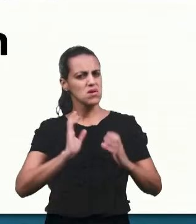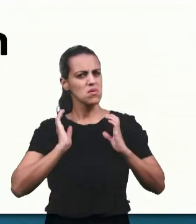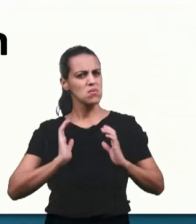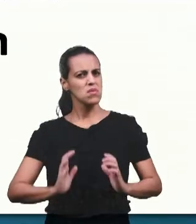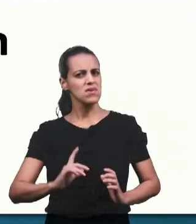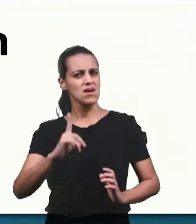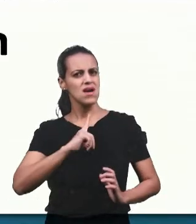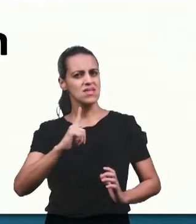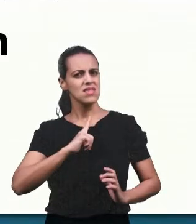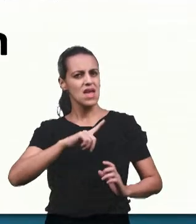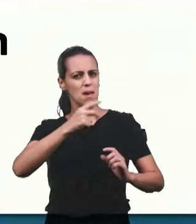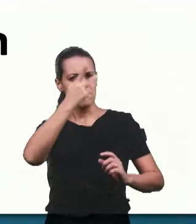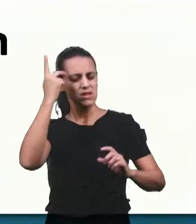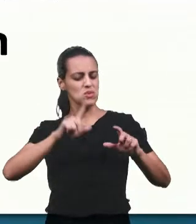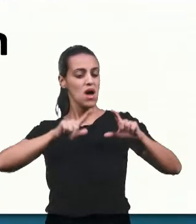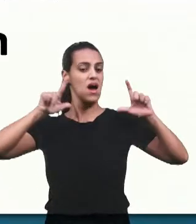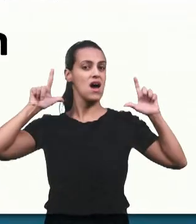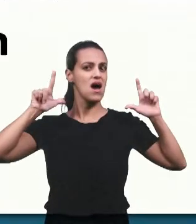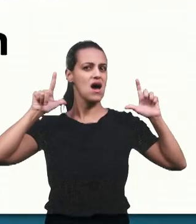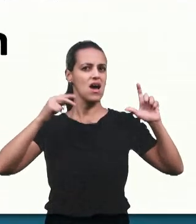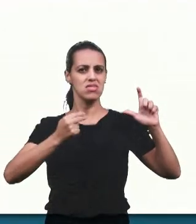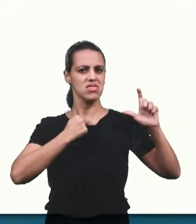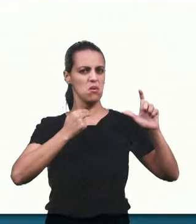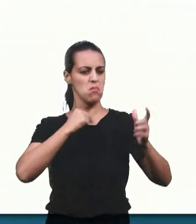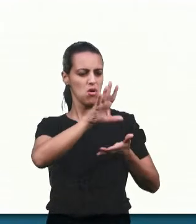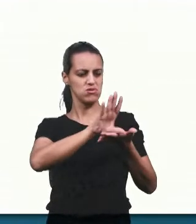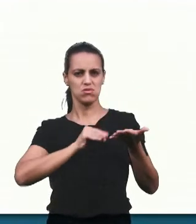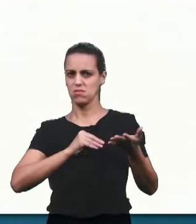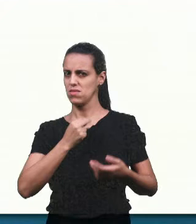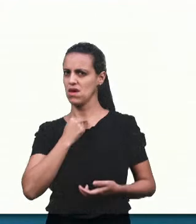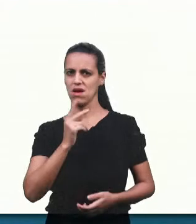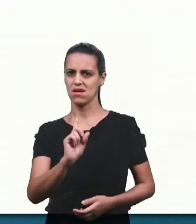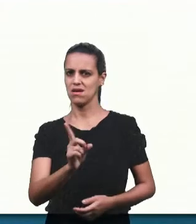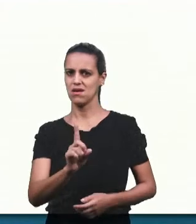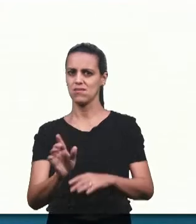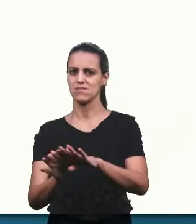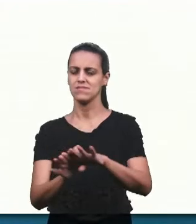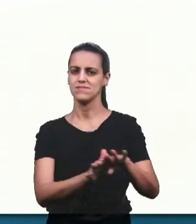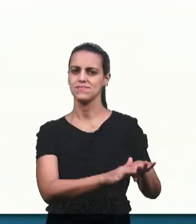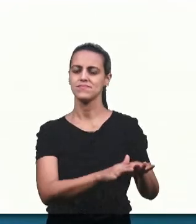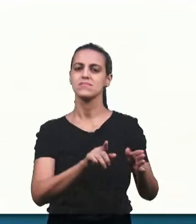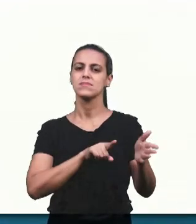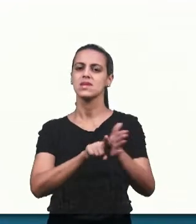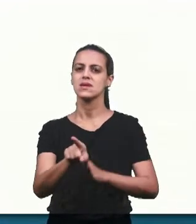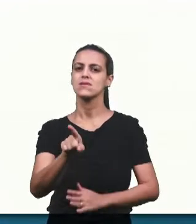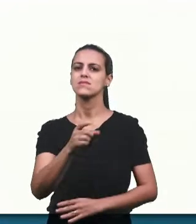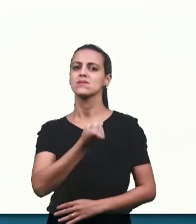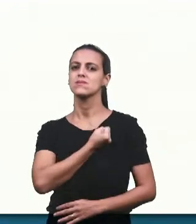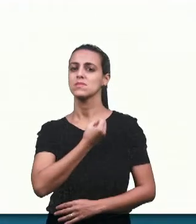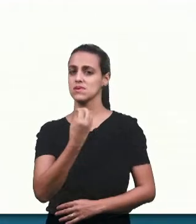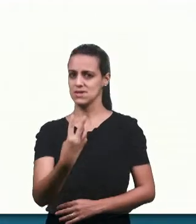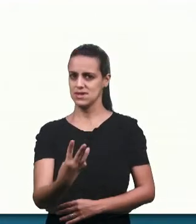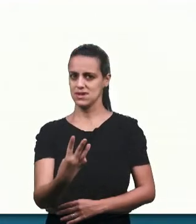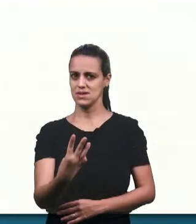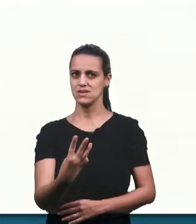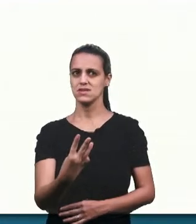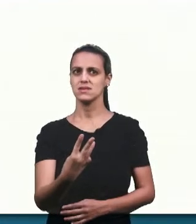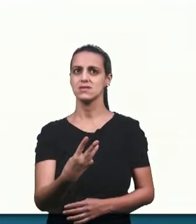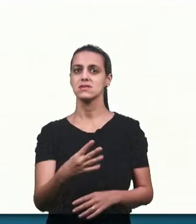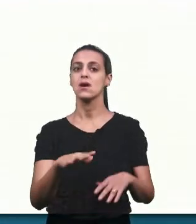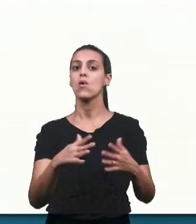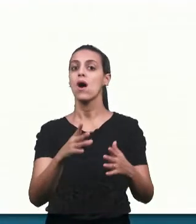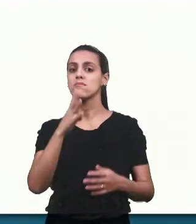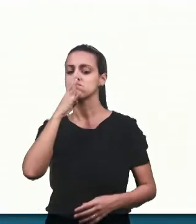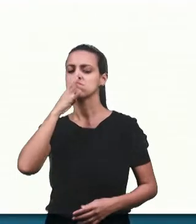être imités naturellement par nous. Troisième question. Quel est le jugement qui est prononcé dans le